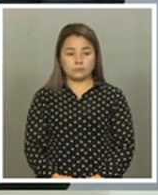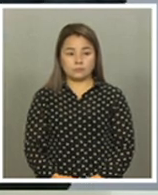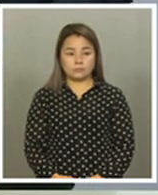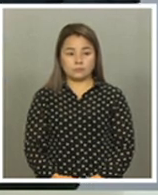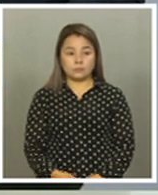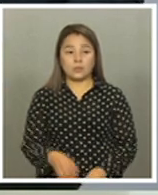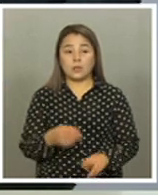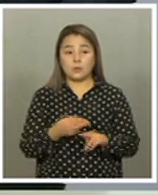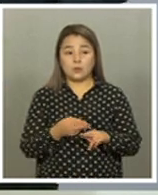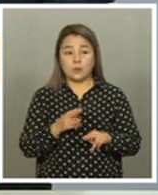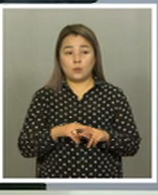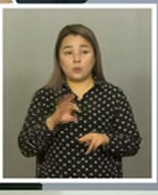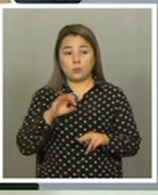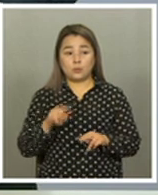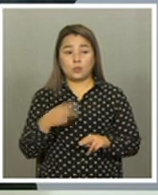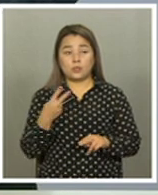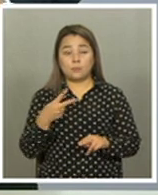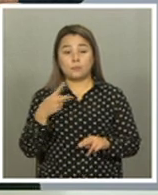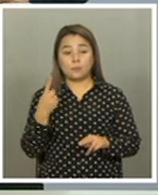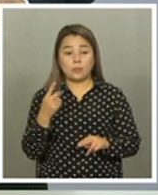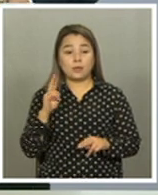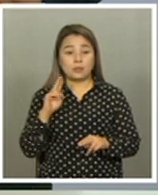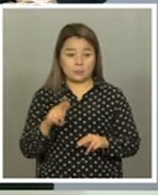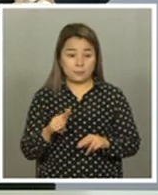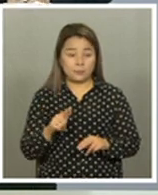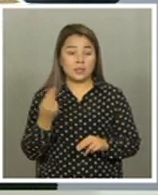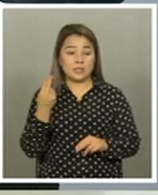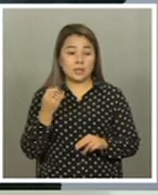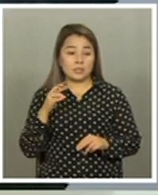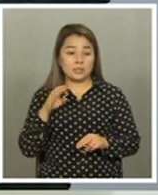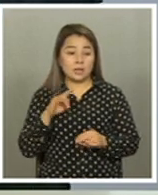осы 0,121 килограммды центнерге